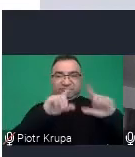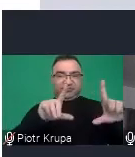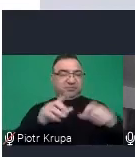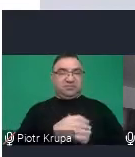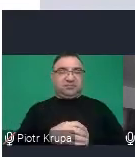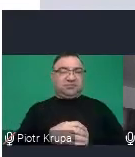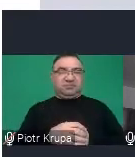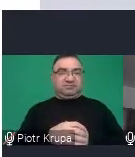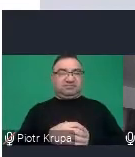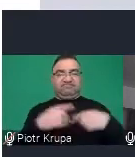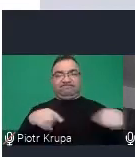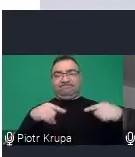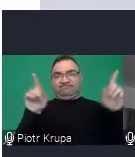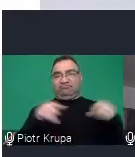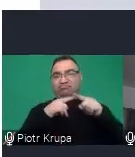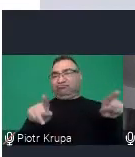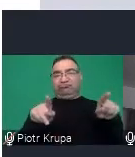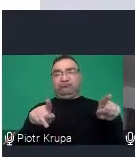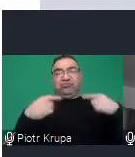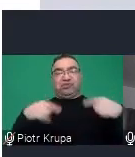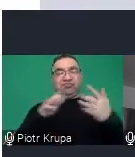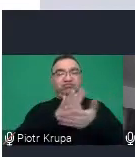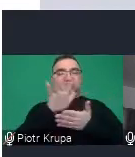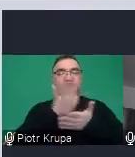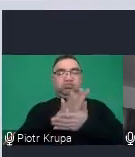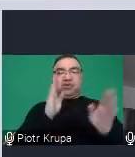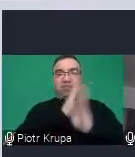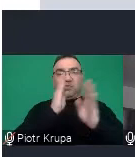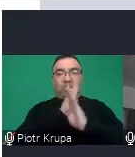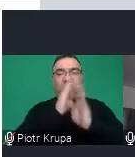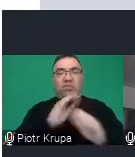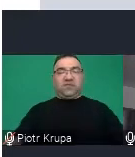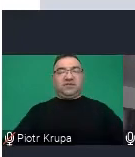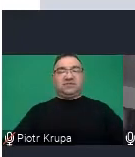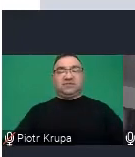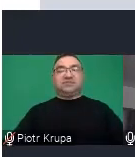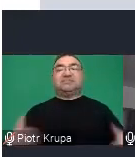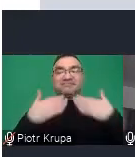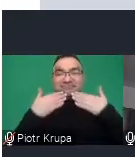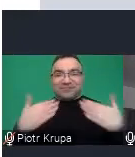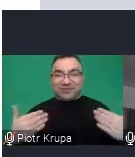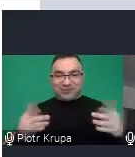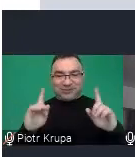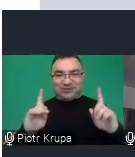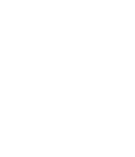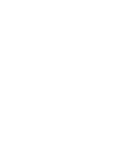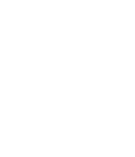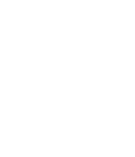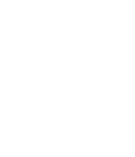poniżej, przeszły do lamusa i nie zatruwały nam więcej życia. Dziękuję bardzo za uwagę.